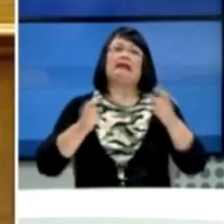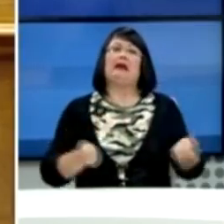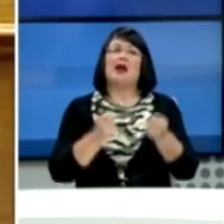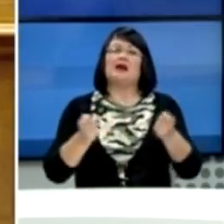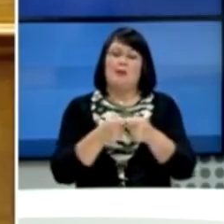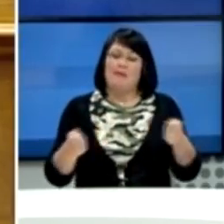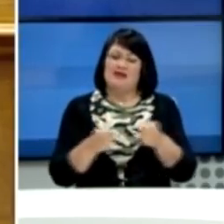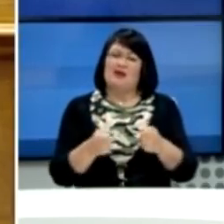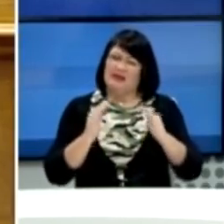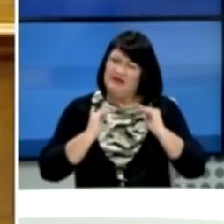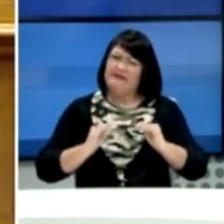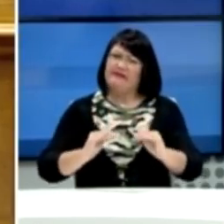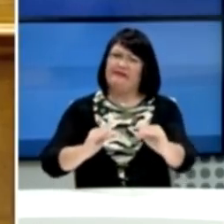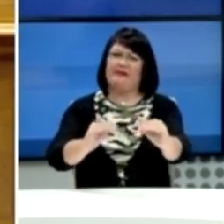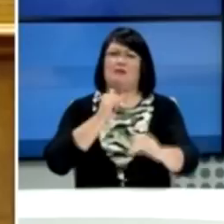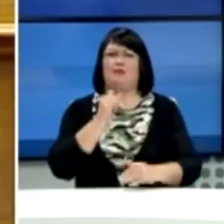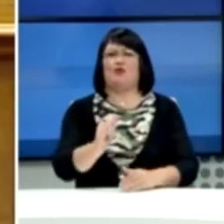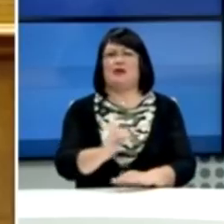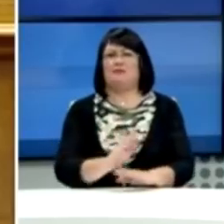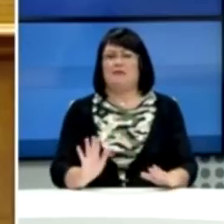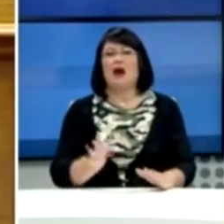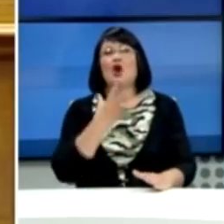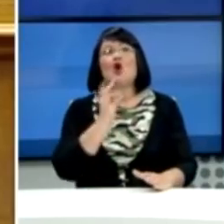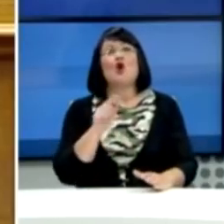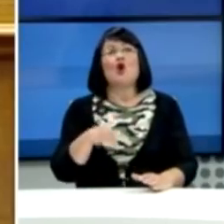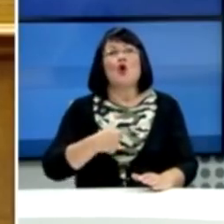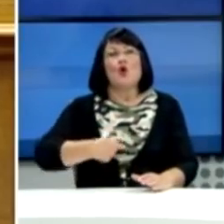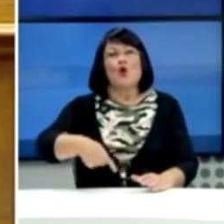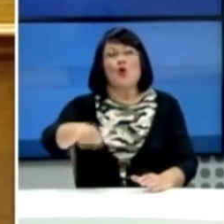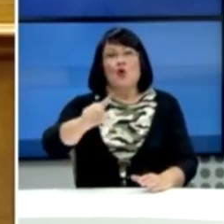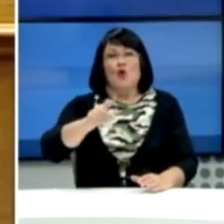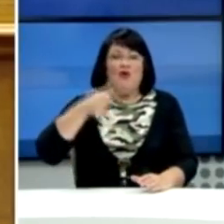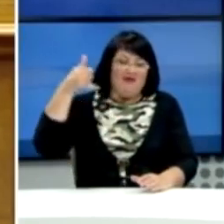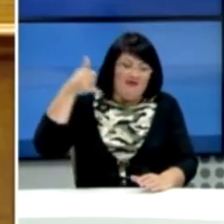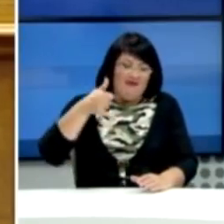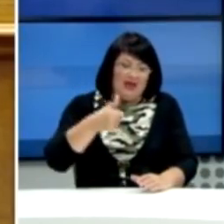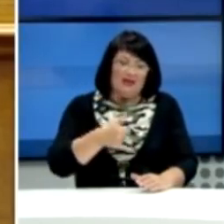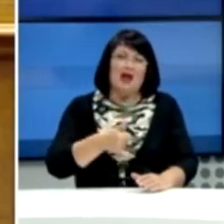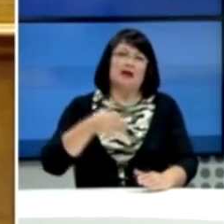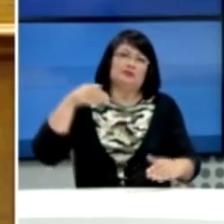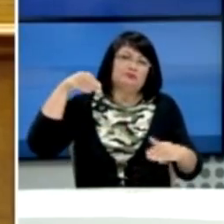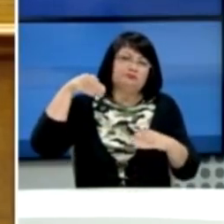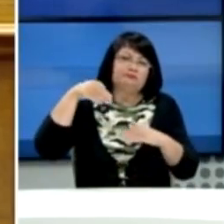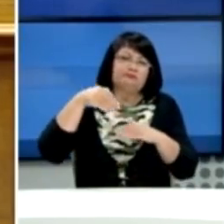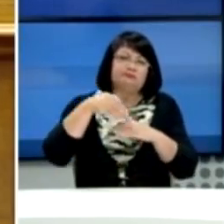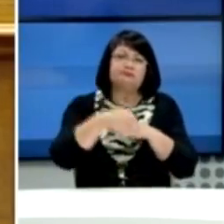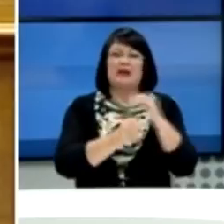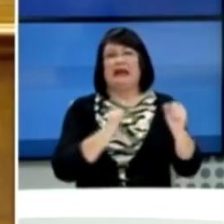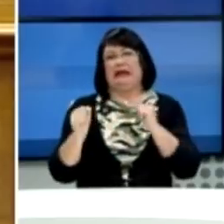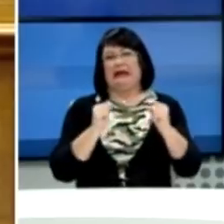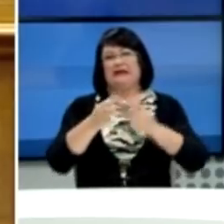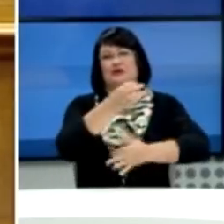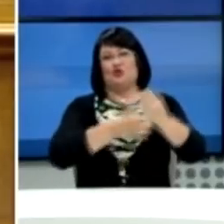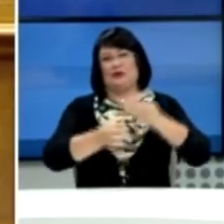μέτρα ήρθαν για να μείνουν, γιατί βρισκόμαστε σε μια νέα βαθιά κρίση, όπως άλλωστε και εσείς